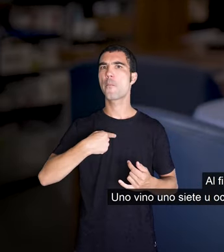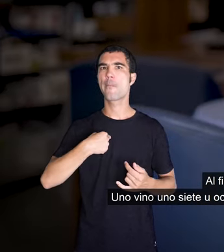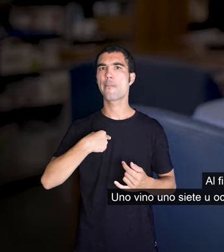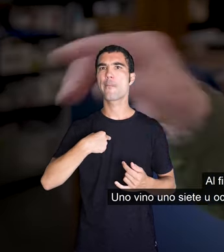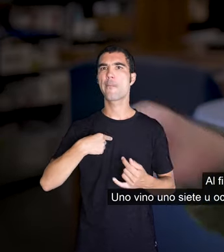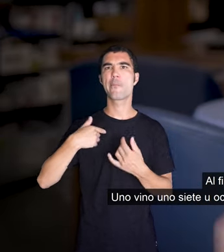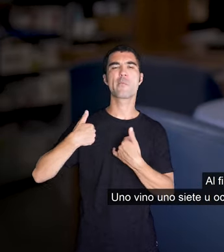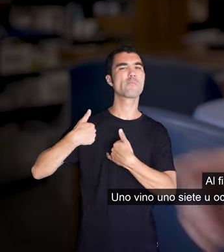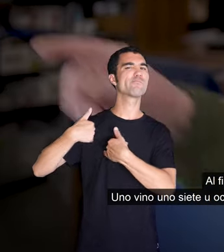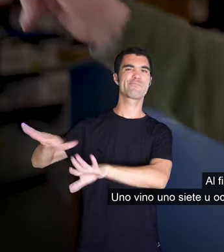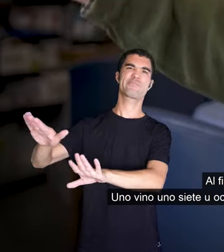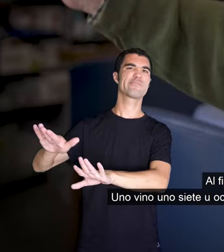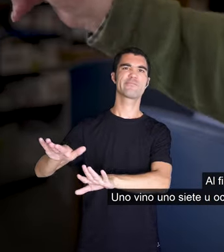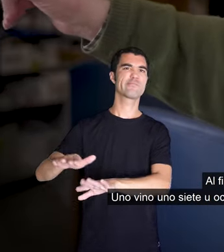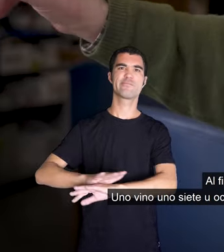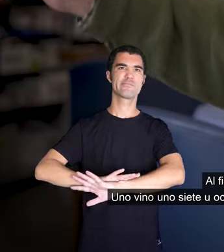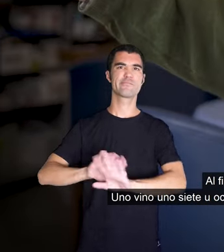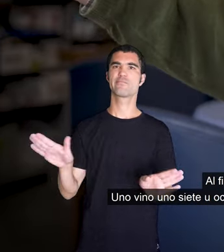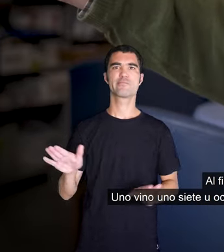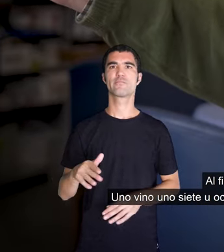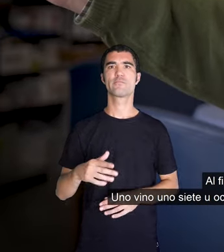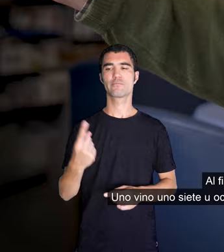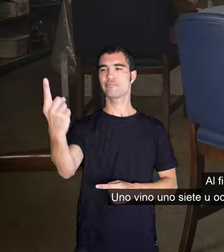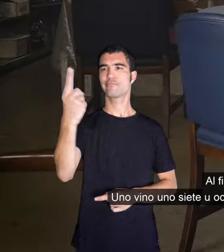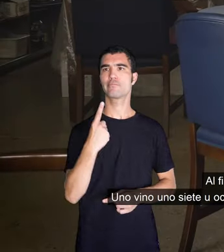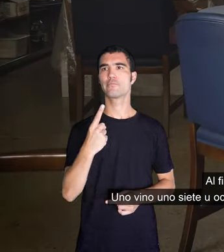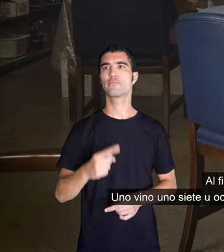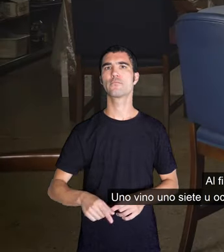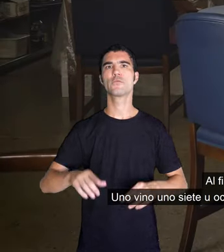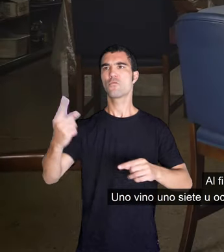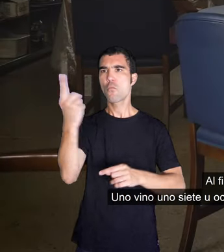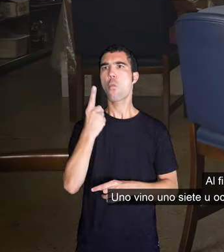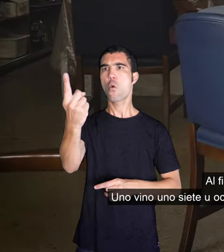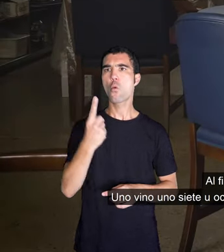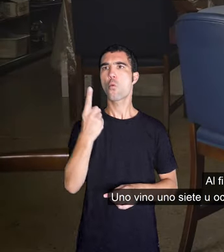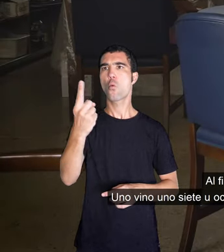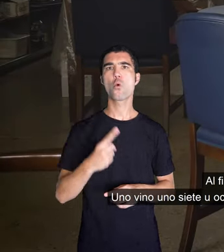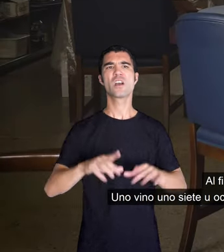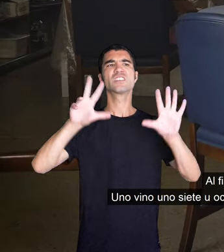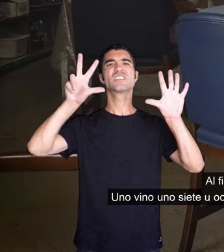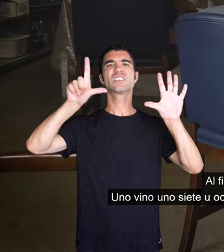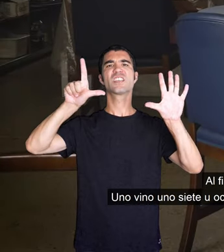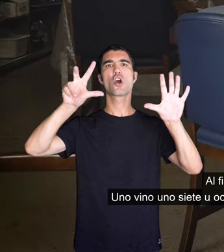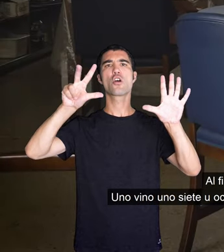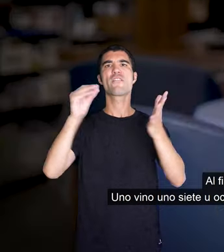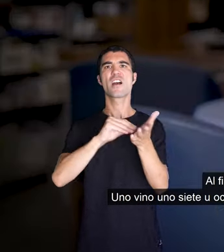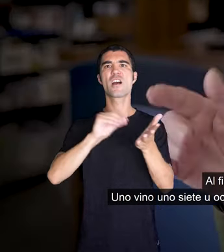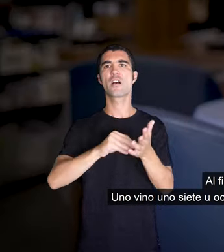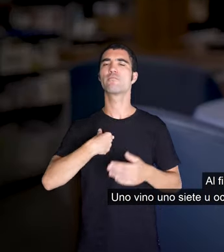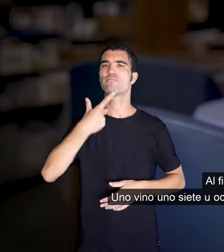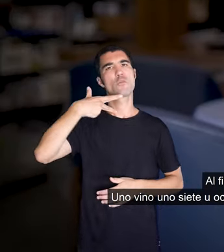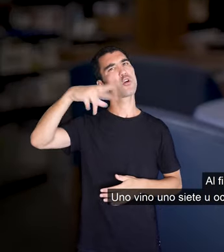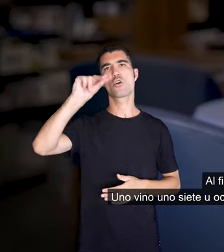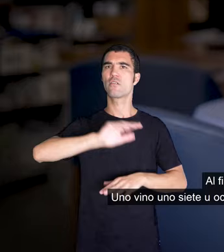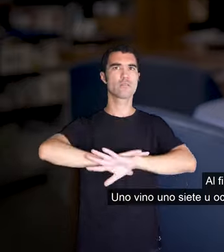decantar. Mon pare ja no era. Venia un, va venir 7 o 8 vegades. Per fet, no, dic, no. Dic, no ho